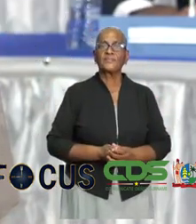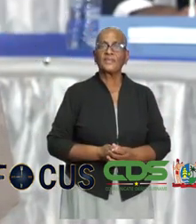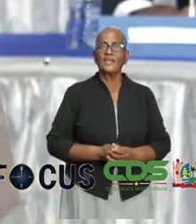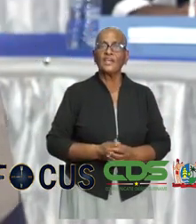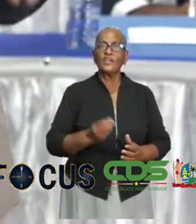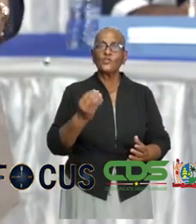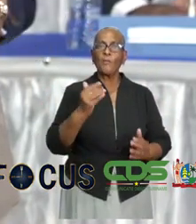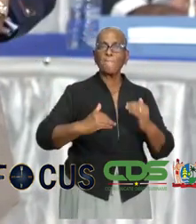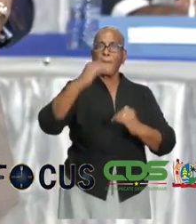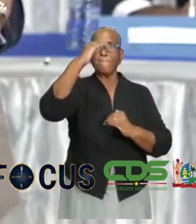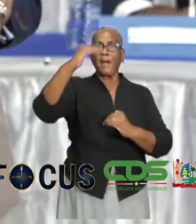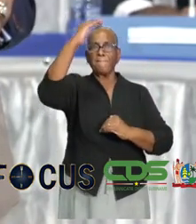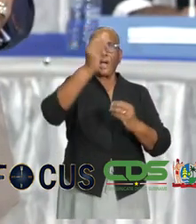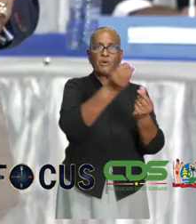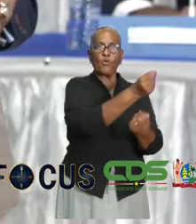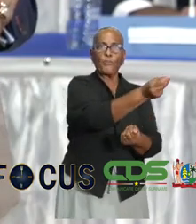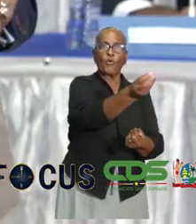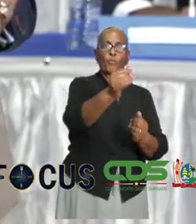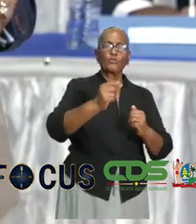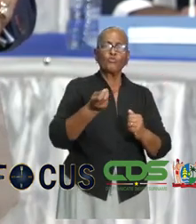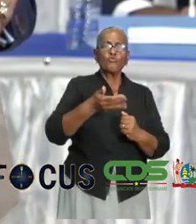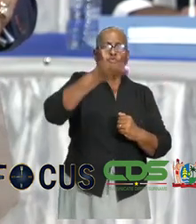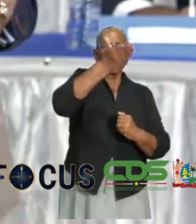Zomaar de mobbing verhoogde prijs.